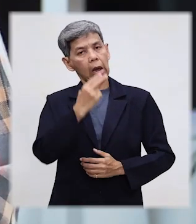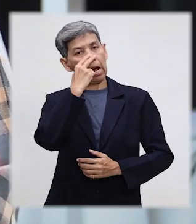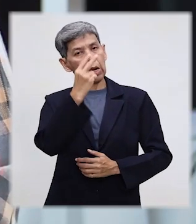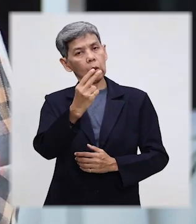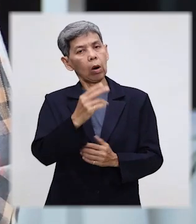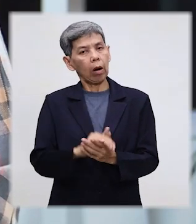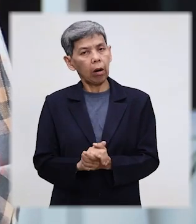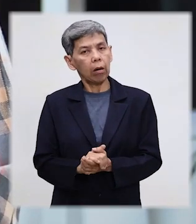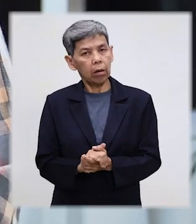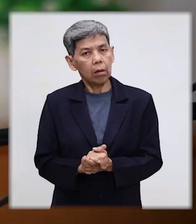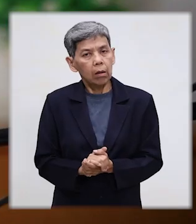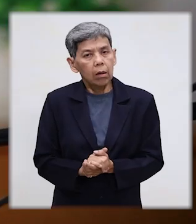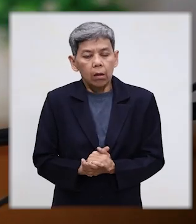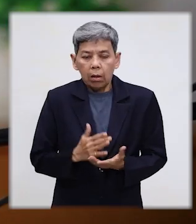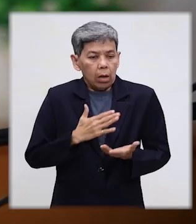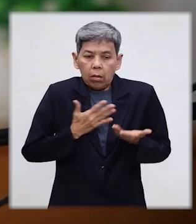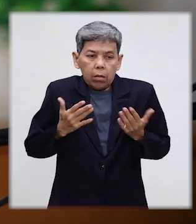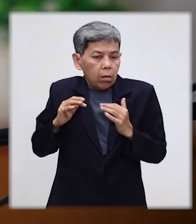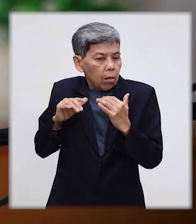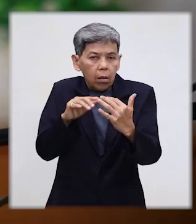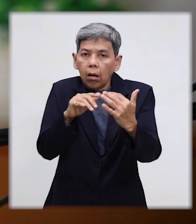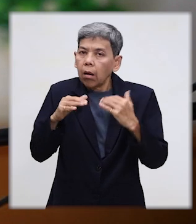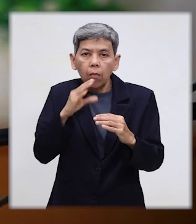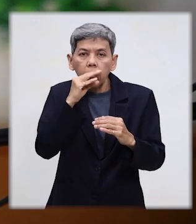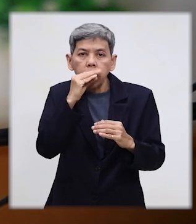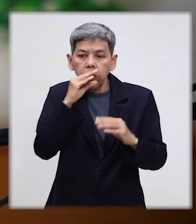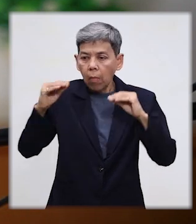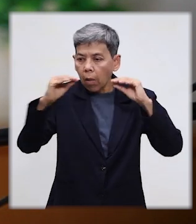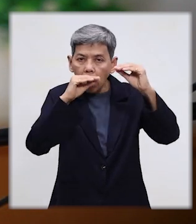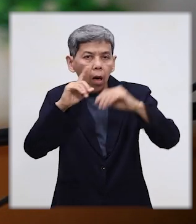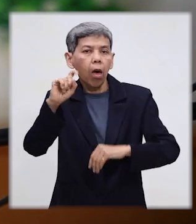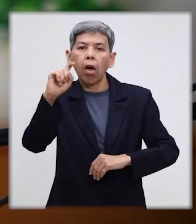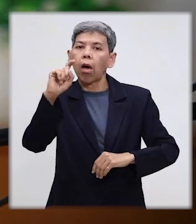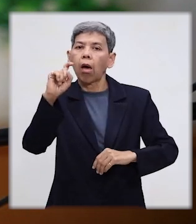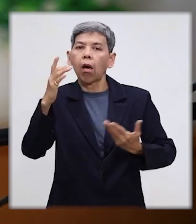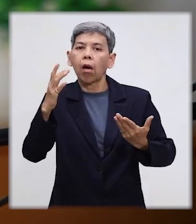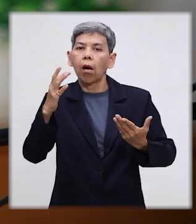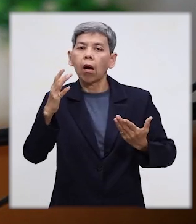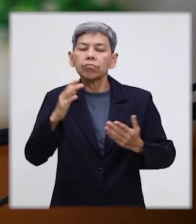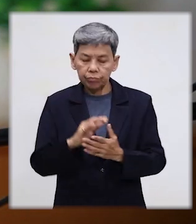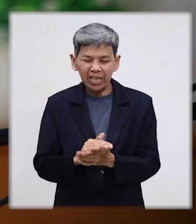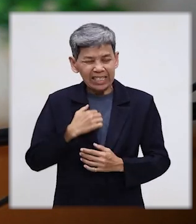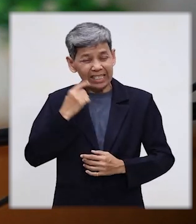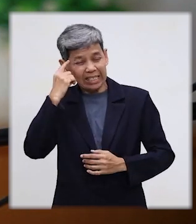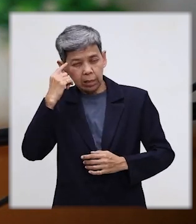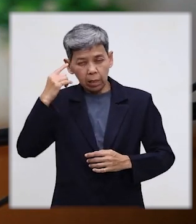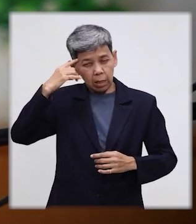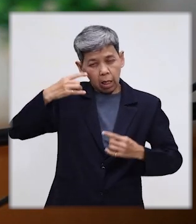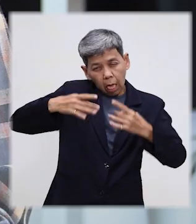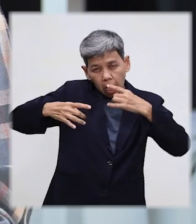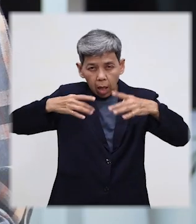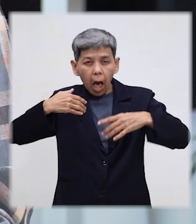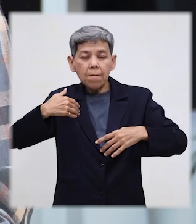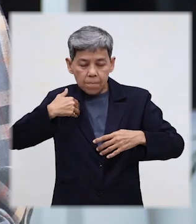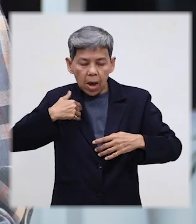ยิ่งแล้วใหญ่คือเราไม่สามารถสื่อสารกันโดยตรงด้วยคำพูดอะไรครับความเข้าใจมันก็ต่างกัน